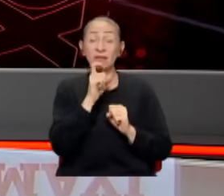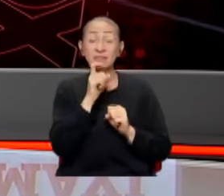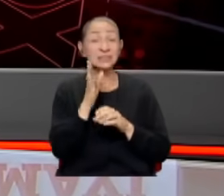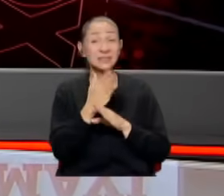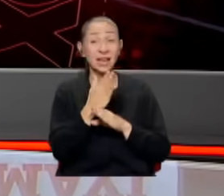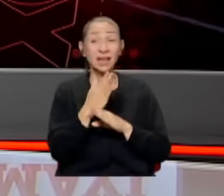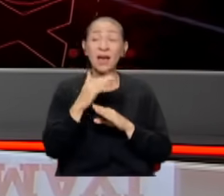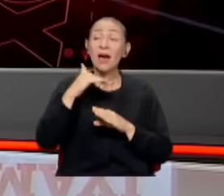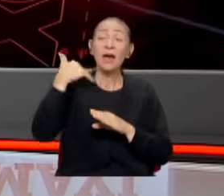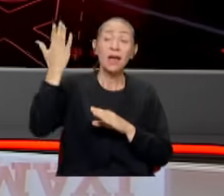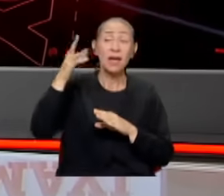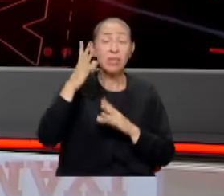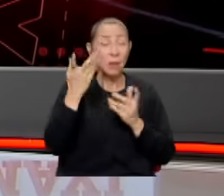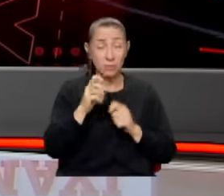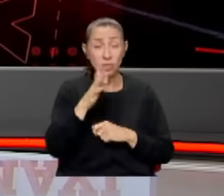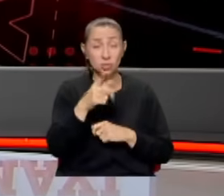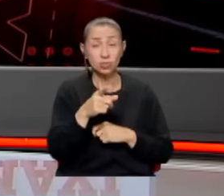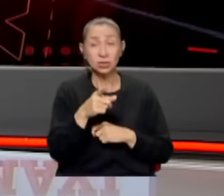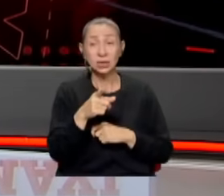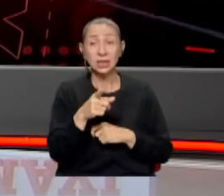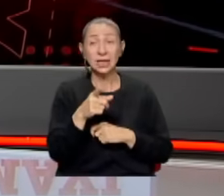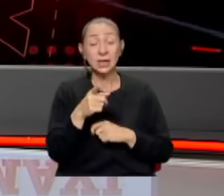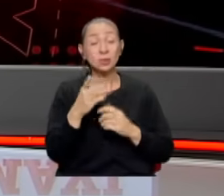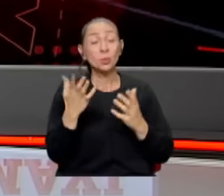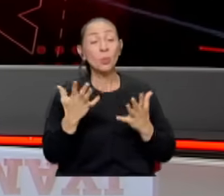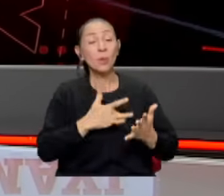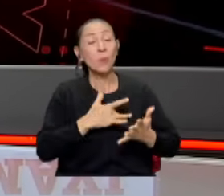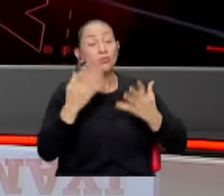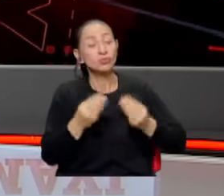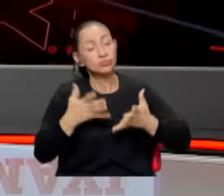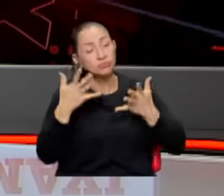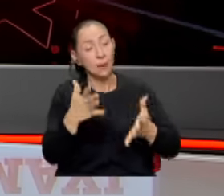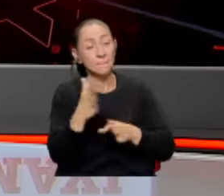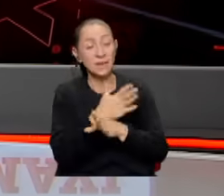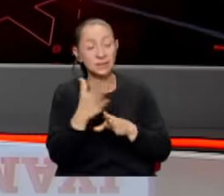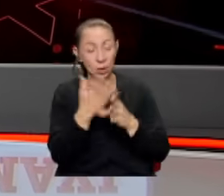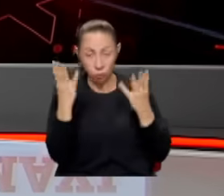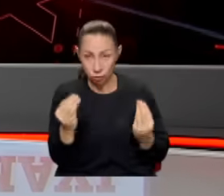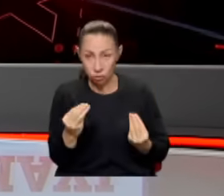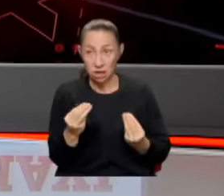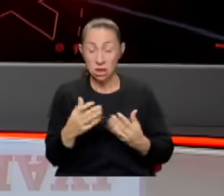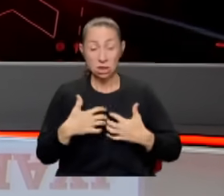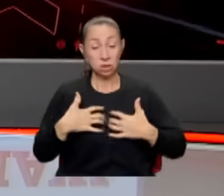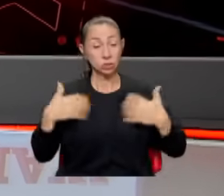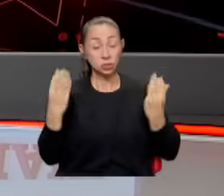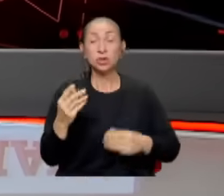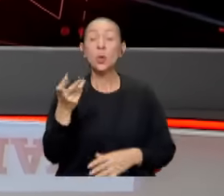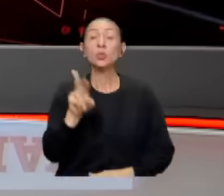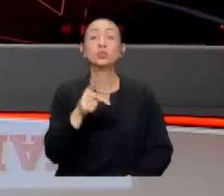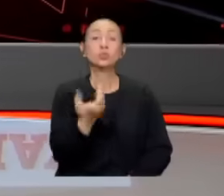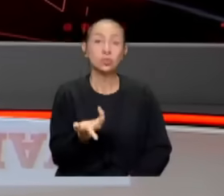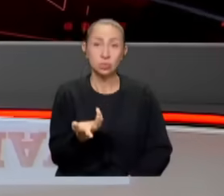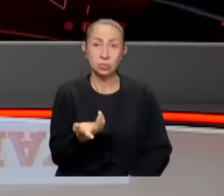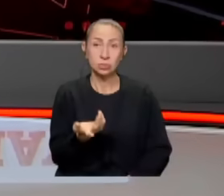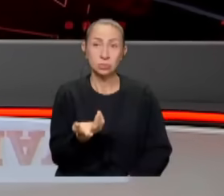hırçınlaşıyor biliyor musunuz Cömert derler malından olursun Yiğit derler Canından